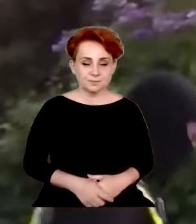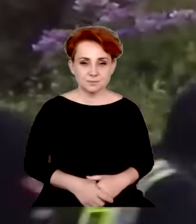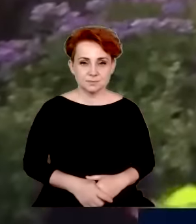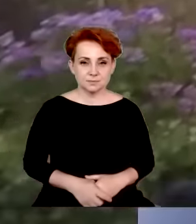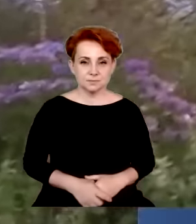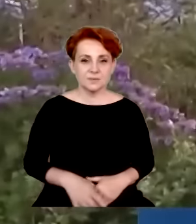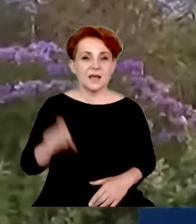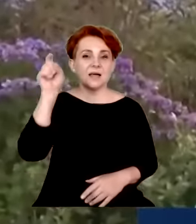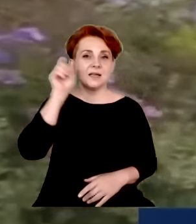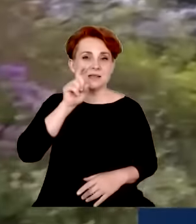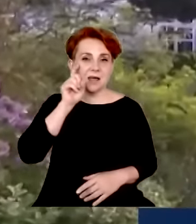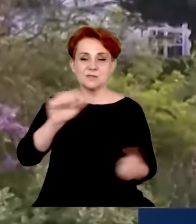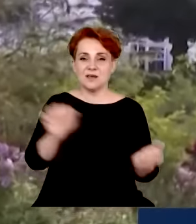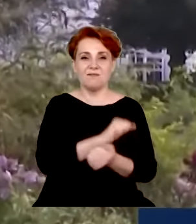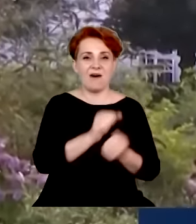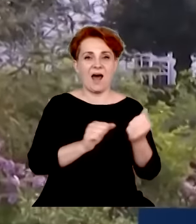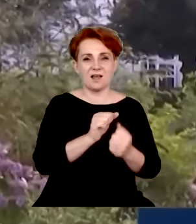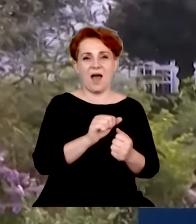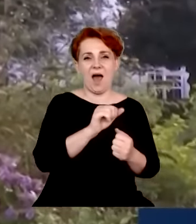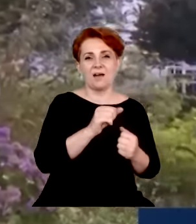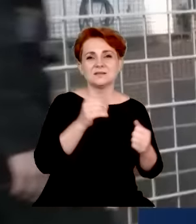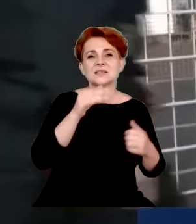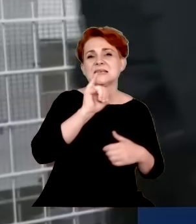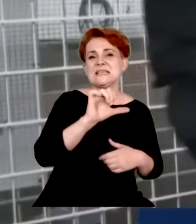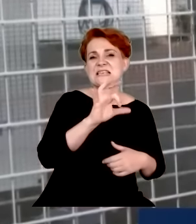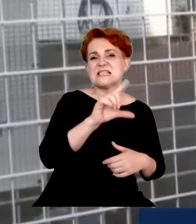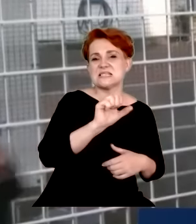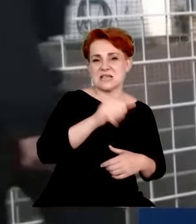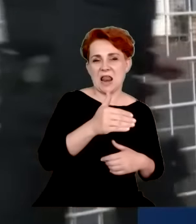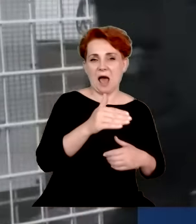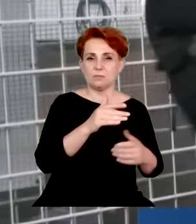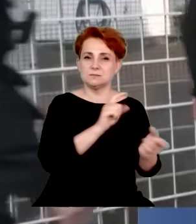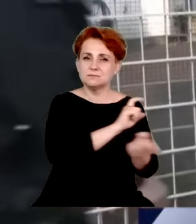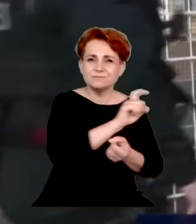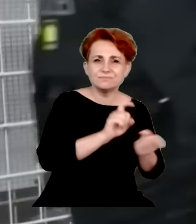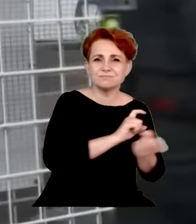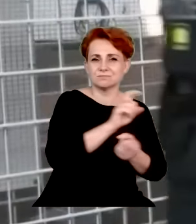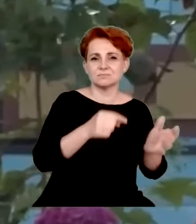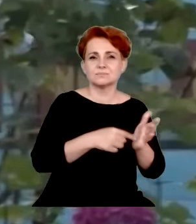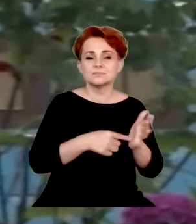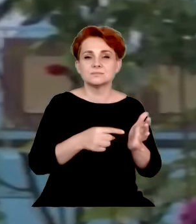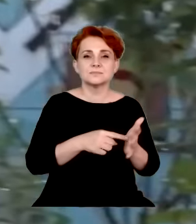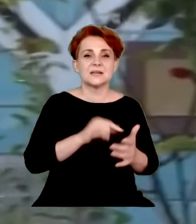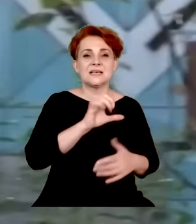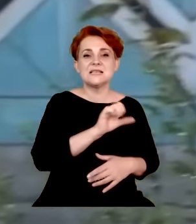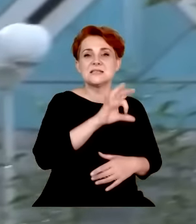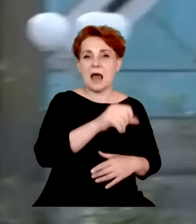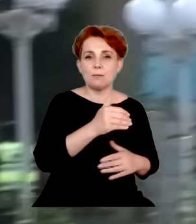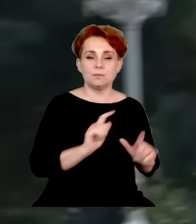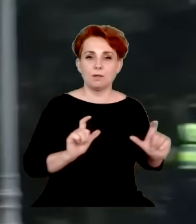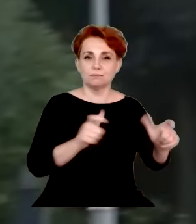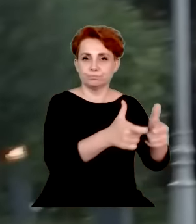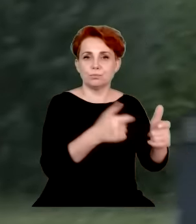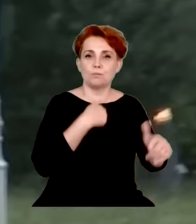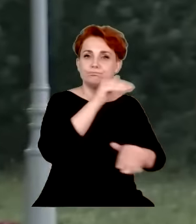Niemcy podejmują walkę z islamskimi radykałami. Do przeszukań doszło w 8 landach. Zakazana została działalność Centrum Islamskiego Hamburg, które nawoływało do